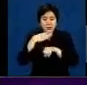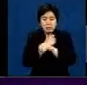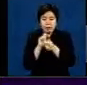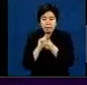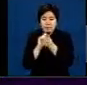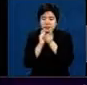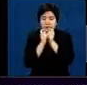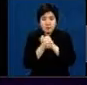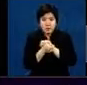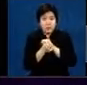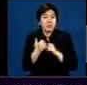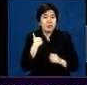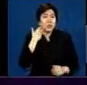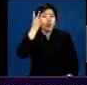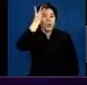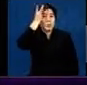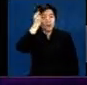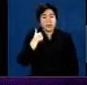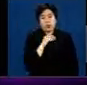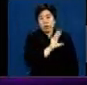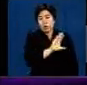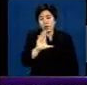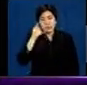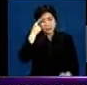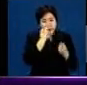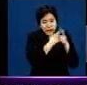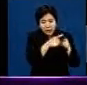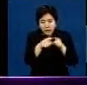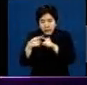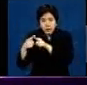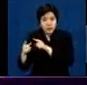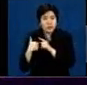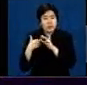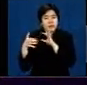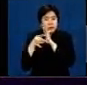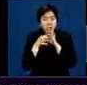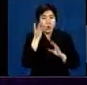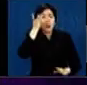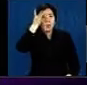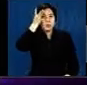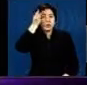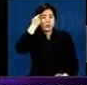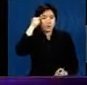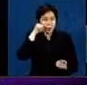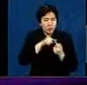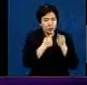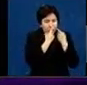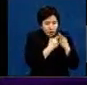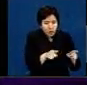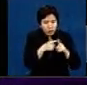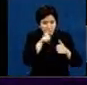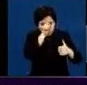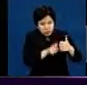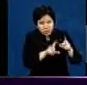ที่มีทั้งความคิดเห็นที่แตกต่างและก็เป็นความคิดเห็นที่มาจากหลากหลายซึ่งเป็นกล